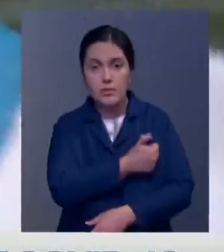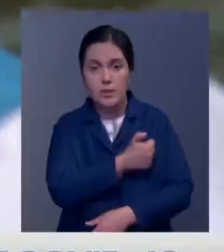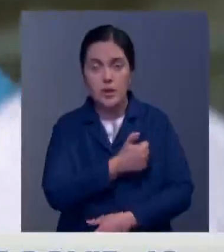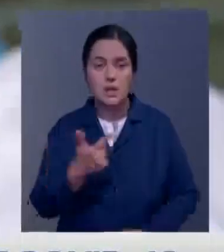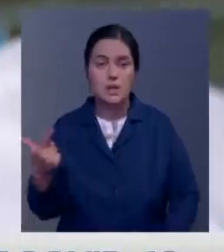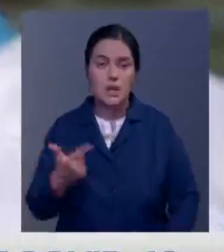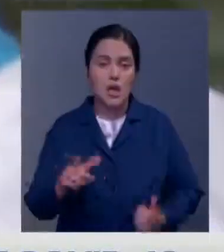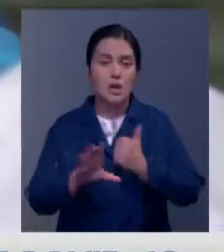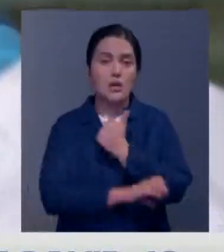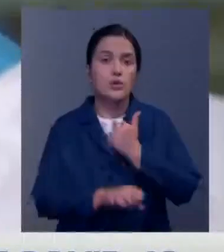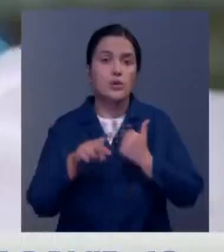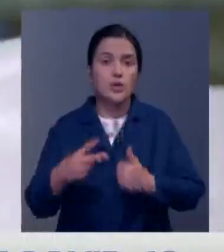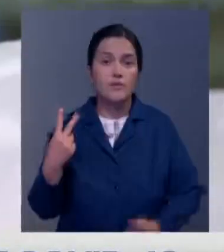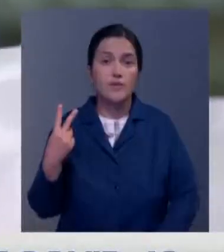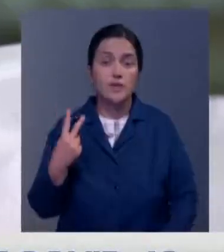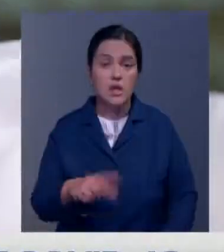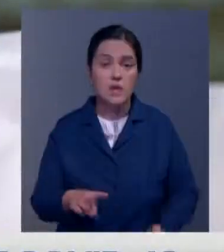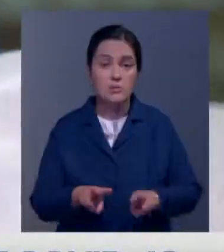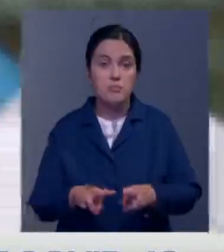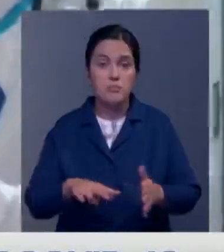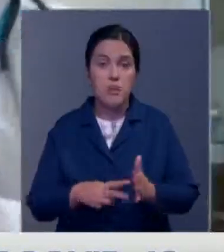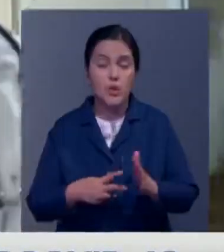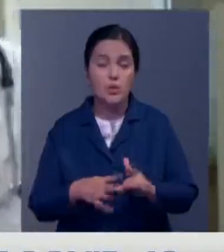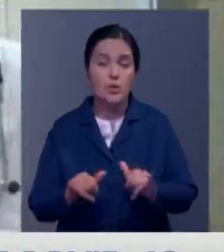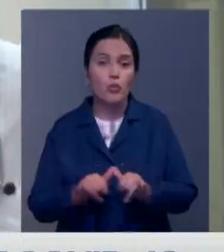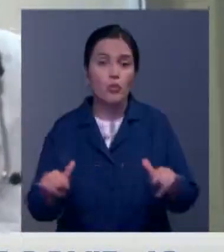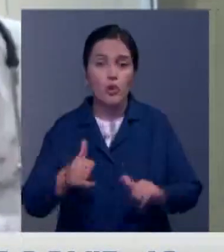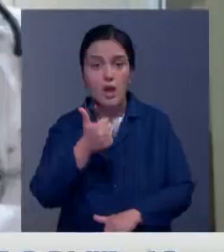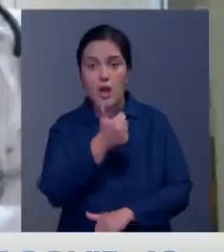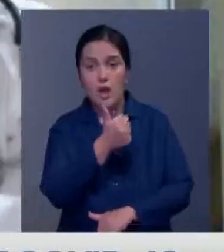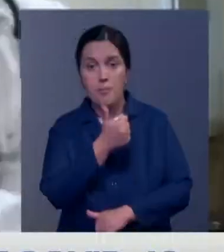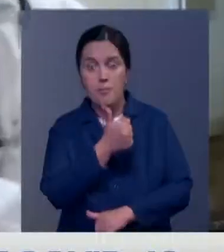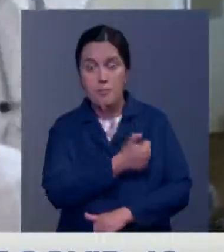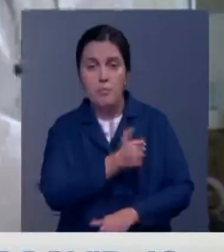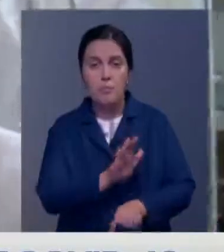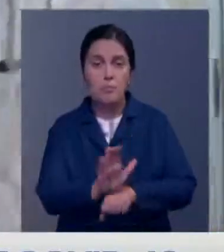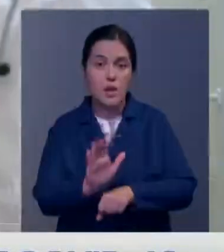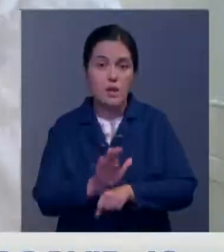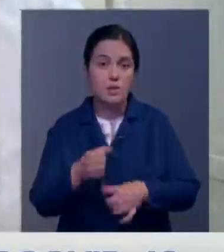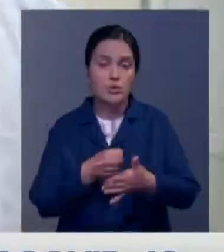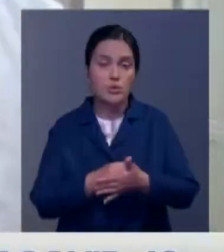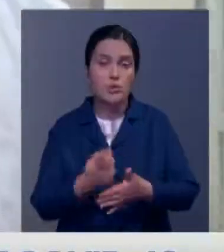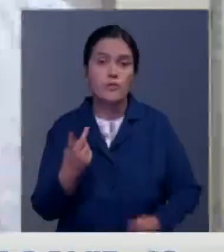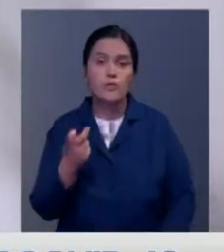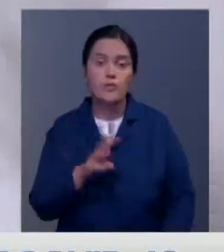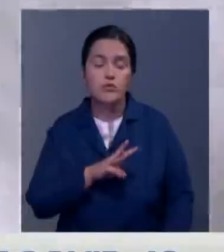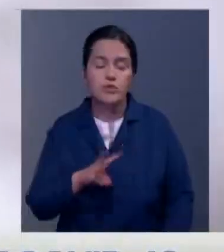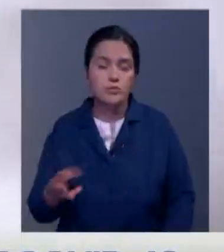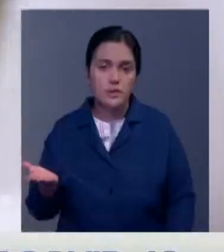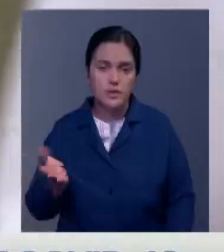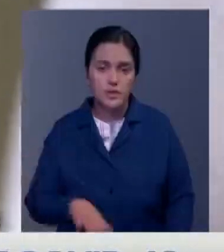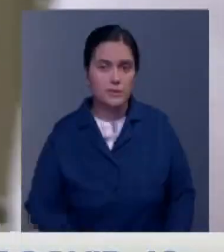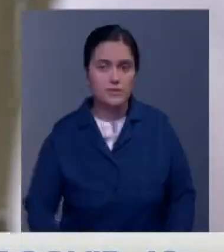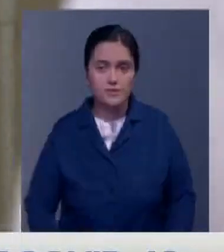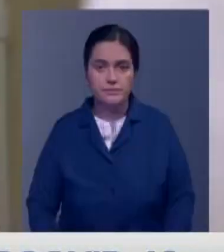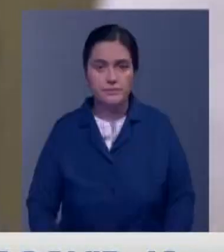состоянием привитых граждан концу двадцатого года правительство планирует увеличить объем производства вакцины до 200